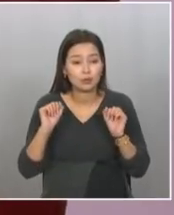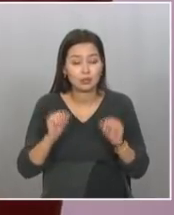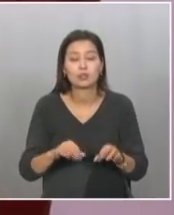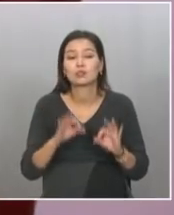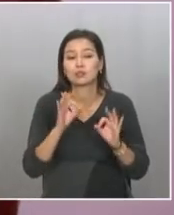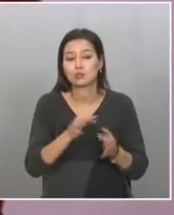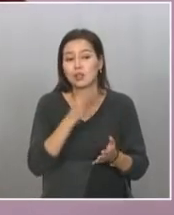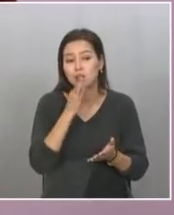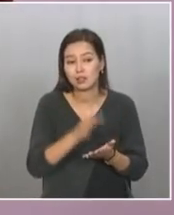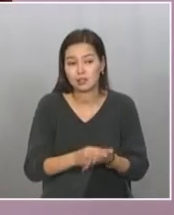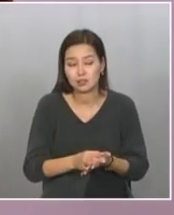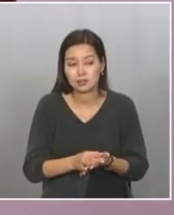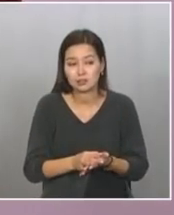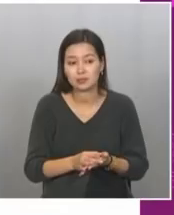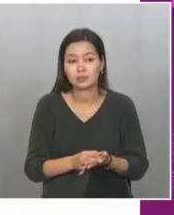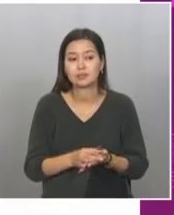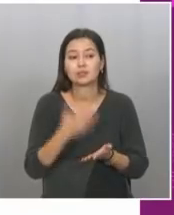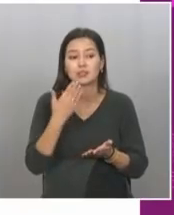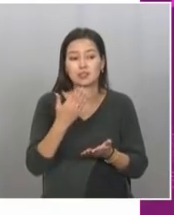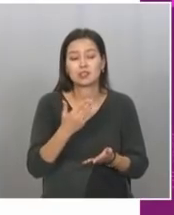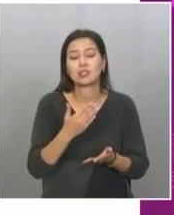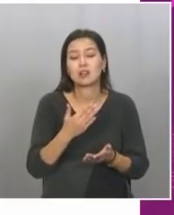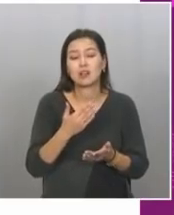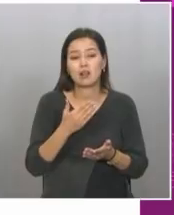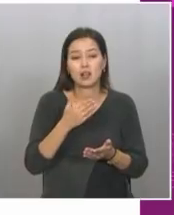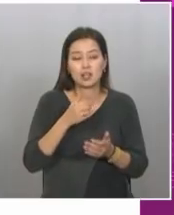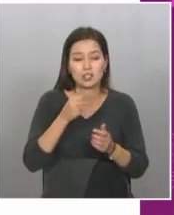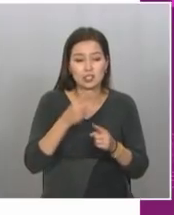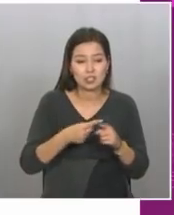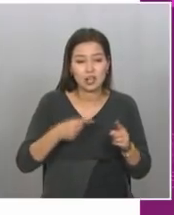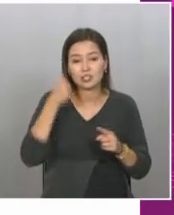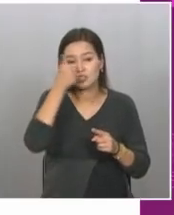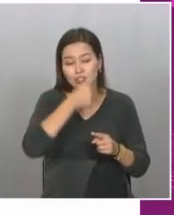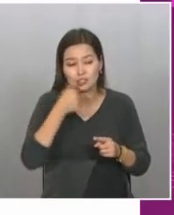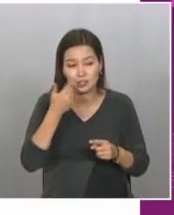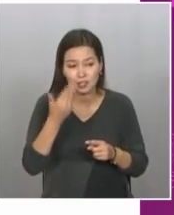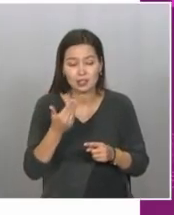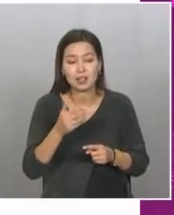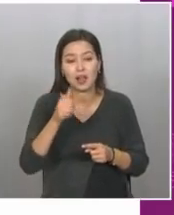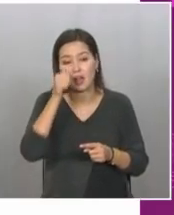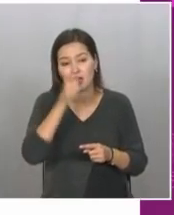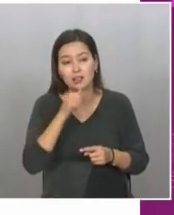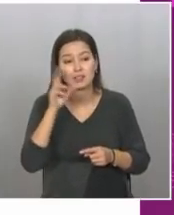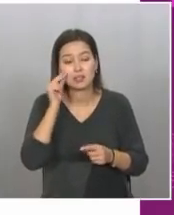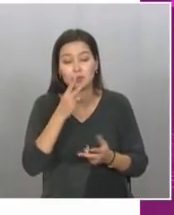Дұрыс айтасыңдар. Жарты жылдың айлар санын көрсететін бөлшек 12-де 6 болады.